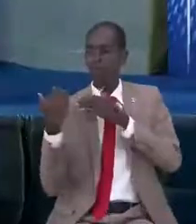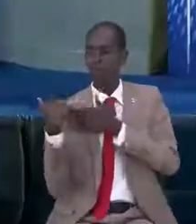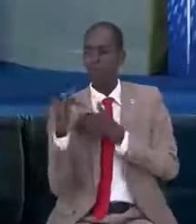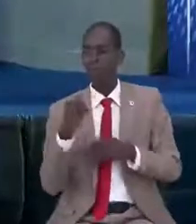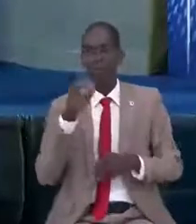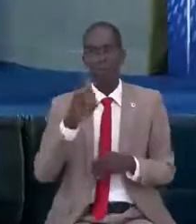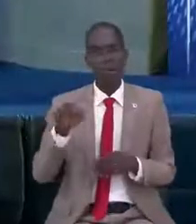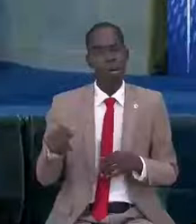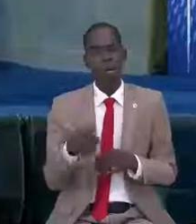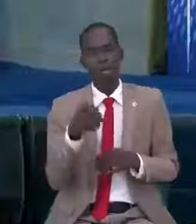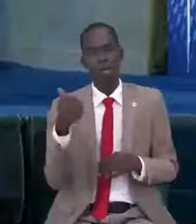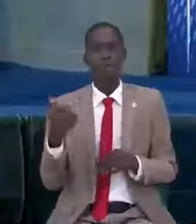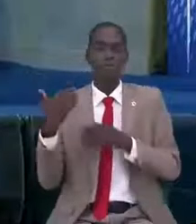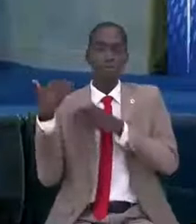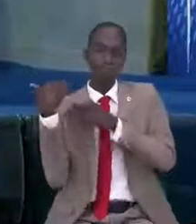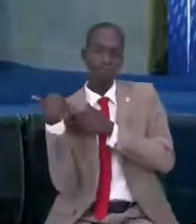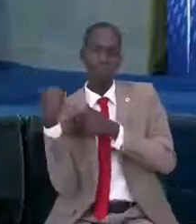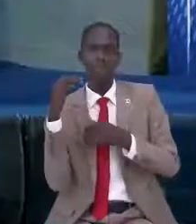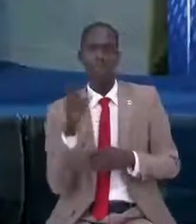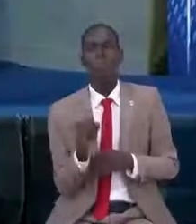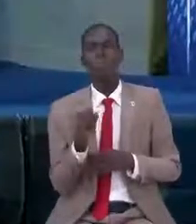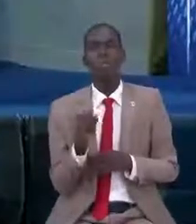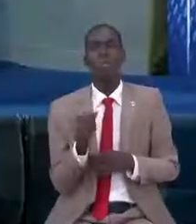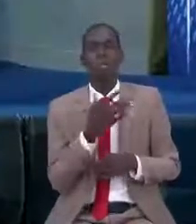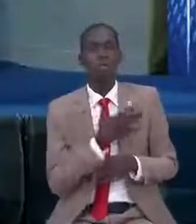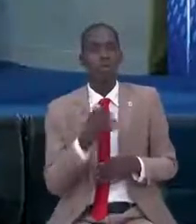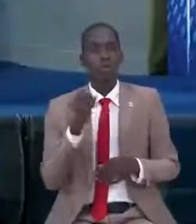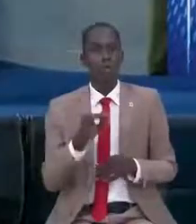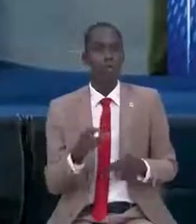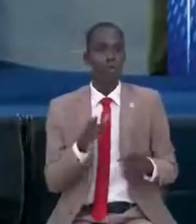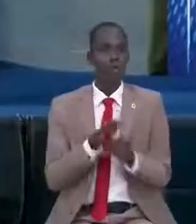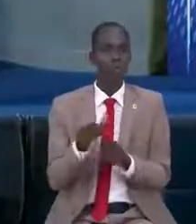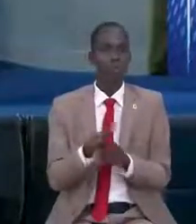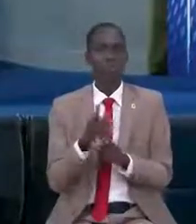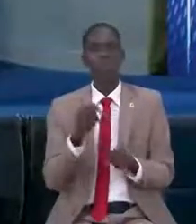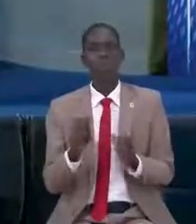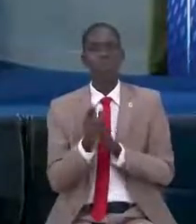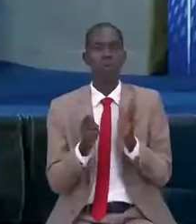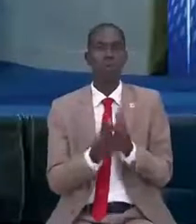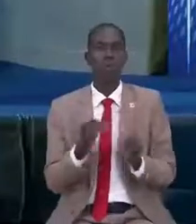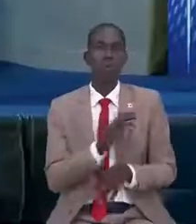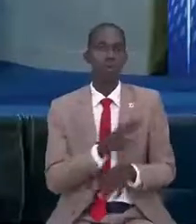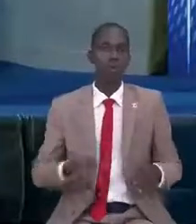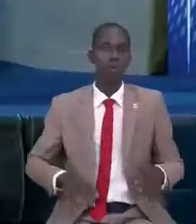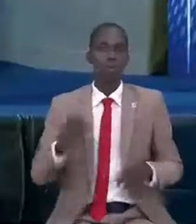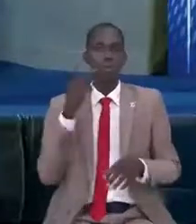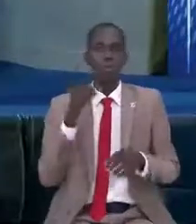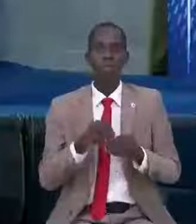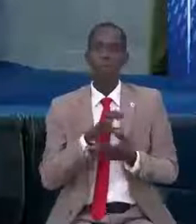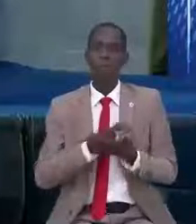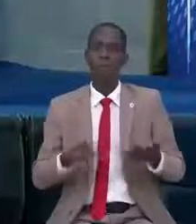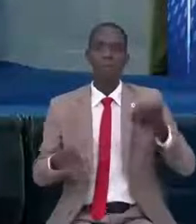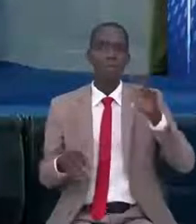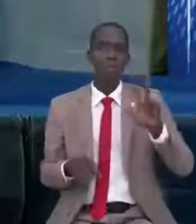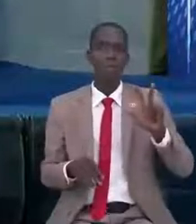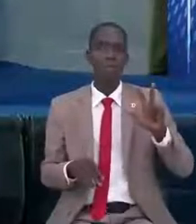Portez les fardeaux les uns des autres et vous accomplirez ainsi la loi de Christ. Et le verset